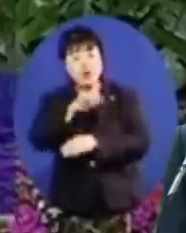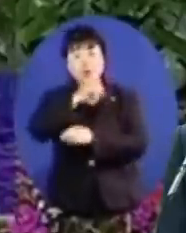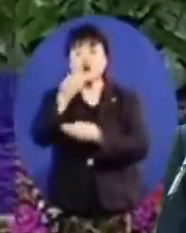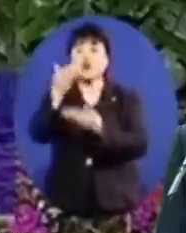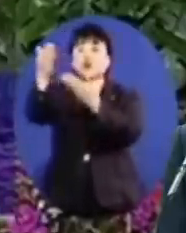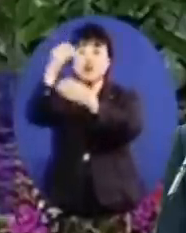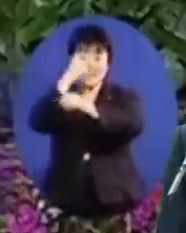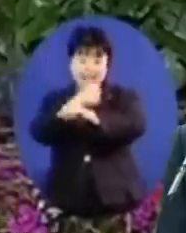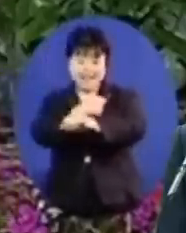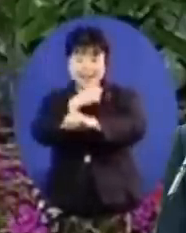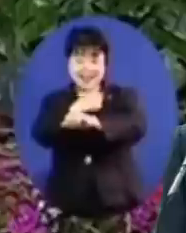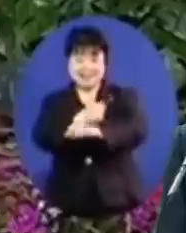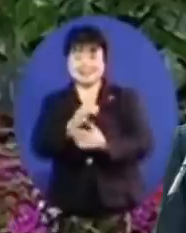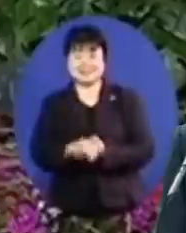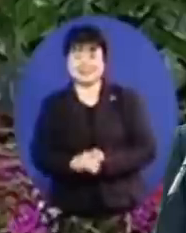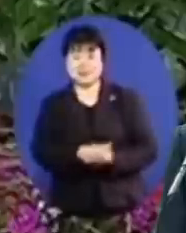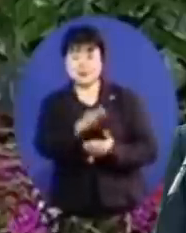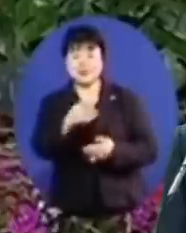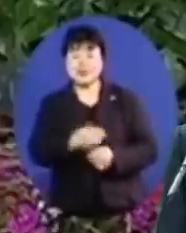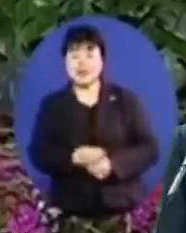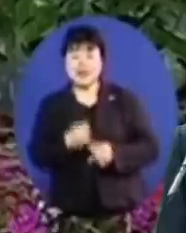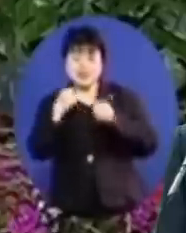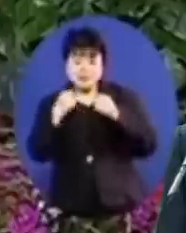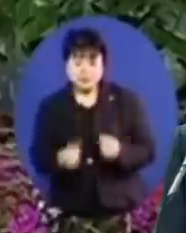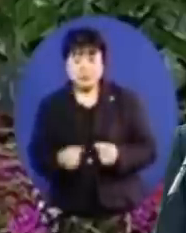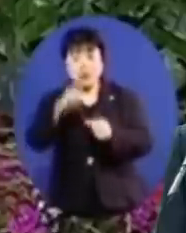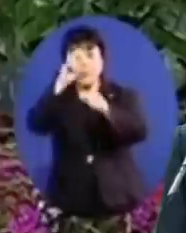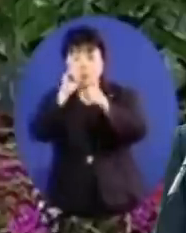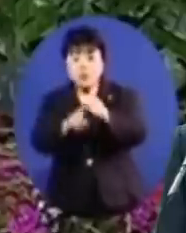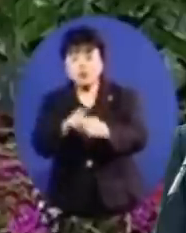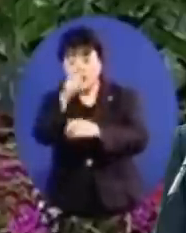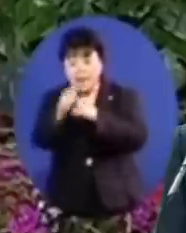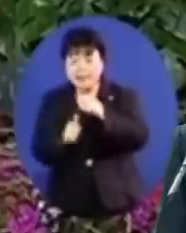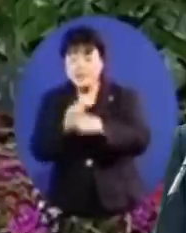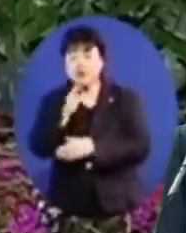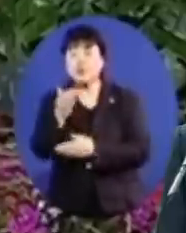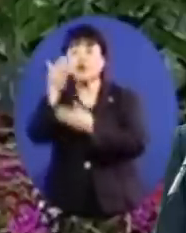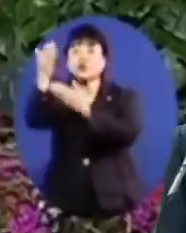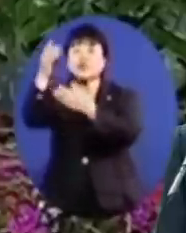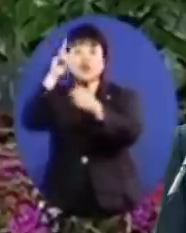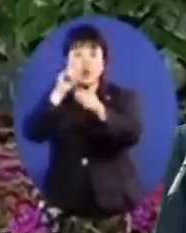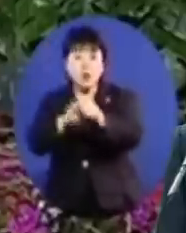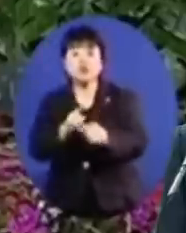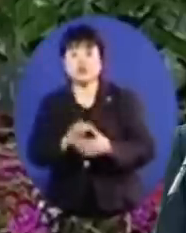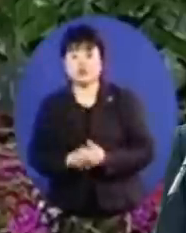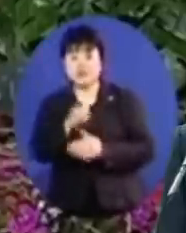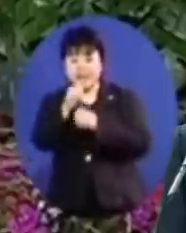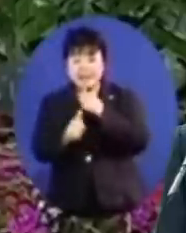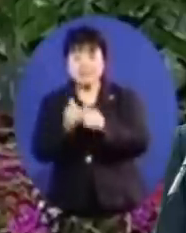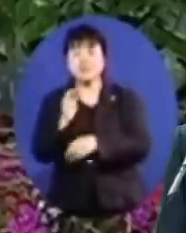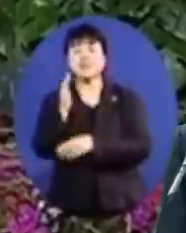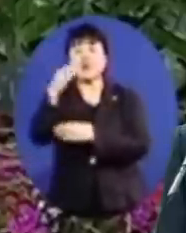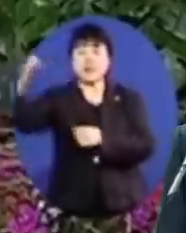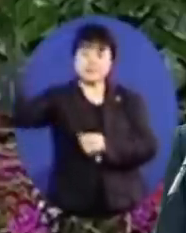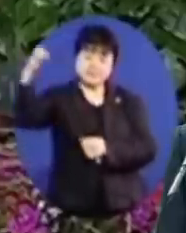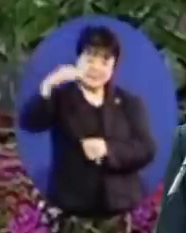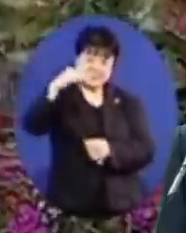하라. 우리의 존재의 모든 목적은 하나님께 영광을 돌리고 하나님의 영광의 빛이